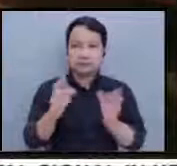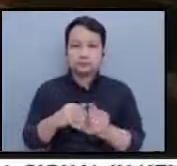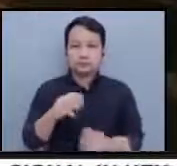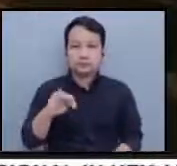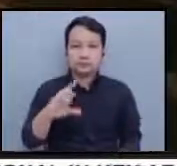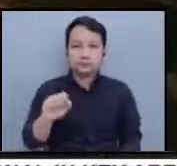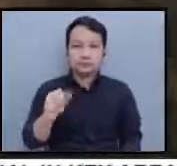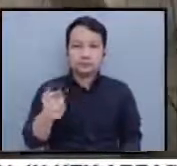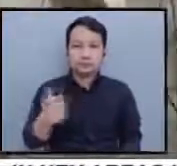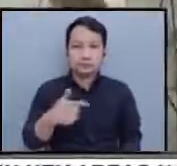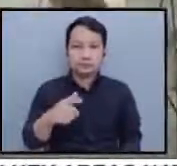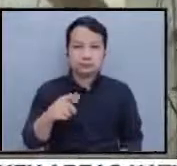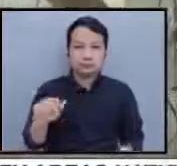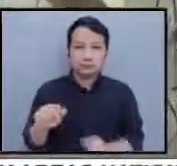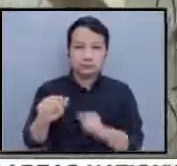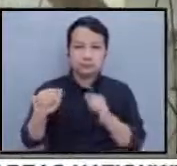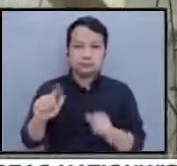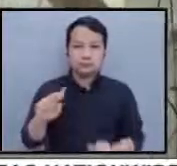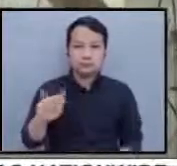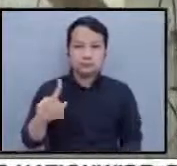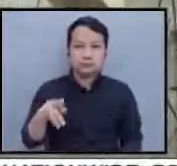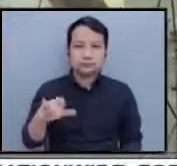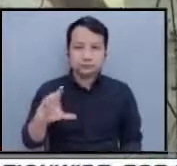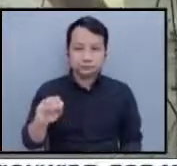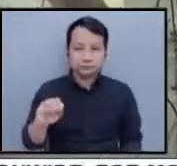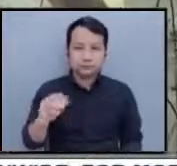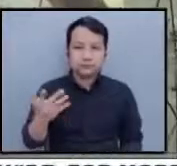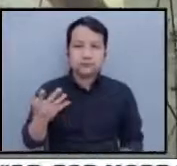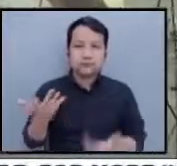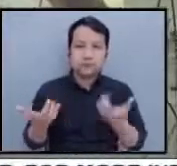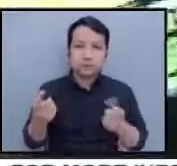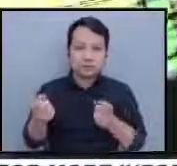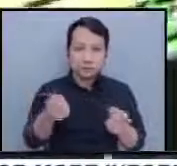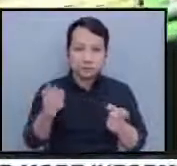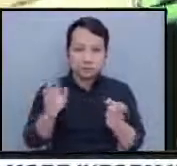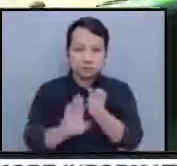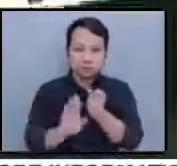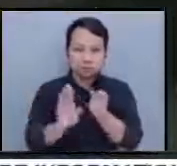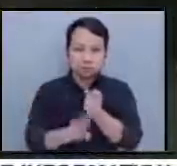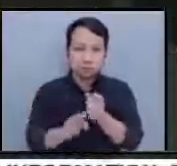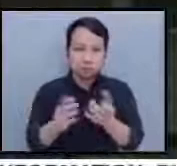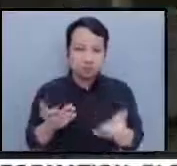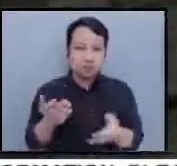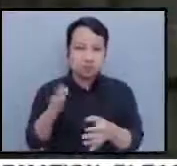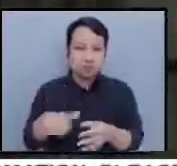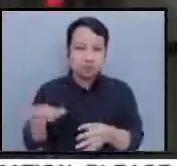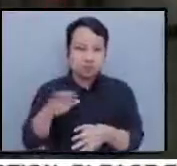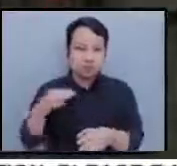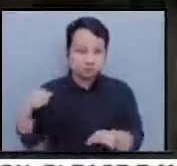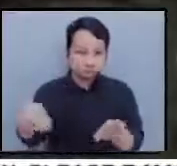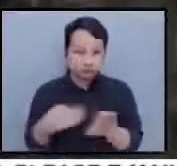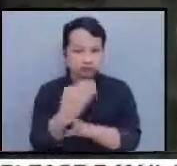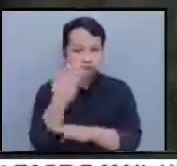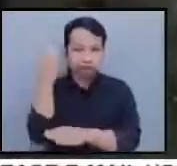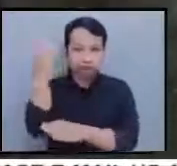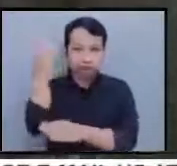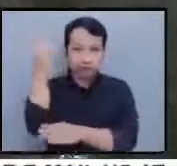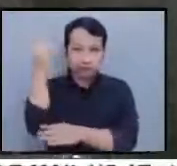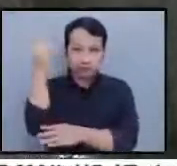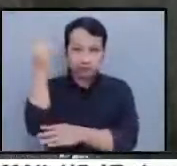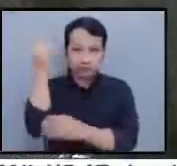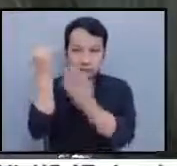lungsod ng Antipolo. Nabatid na nawalan ito ng preno dahilan para araruhin ang ilang poste ng